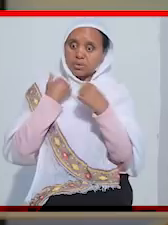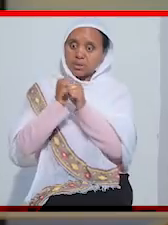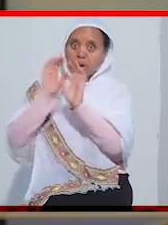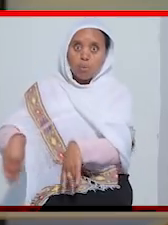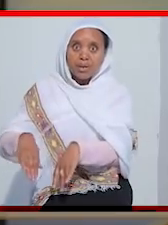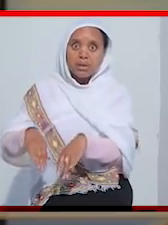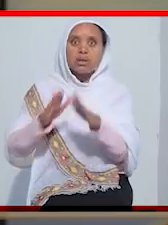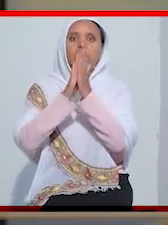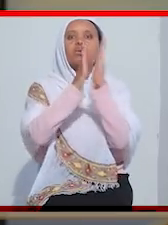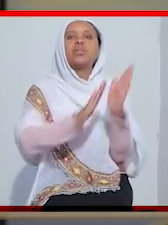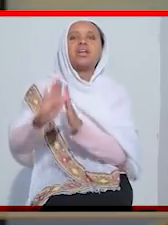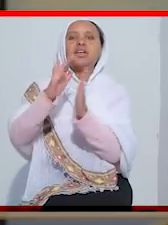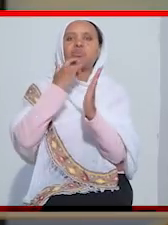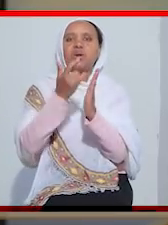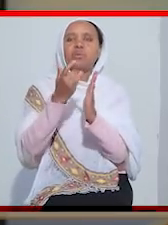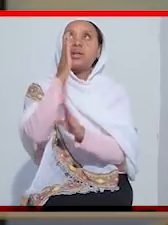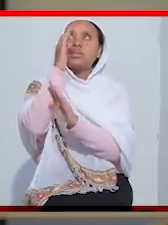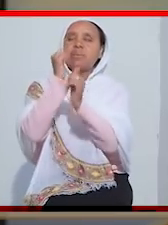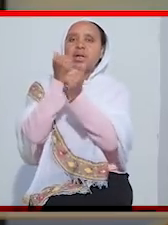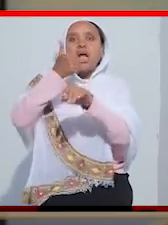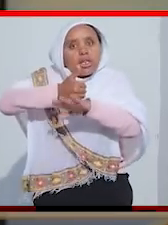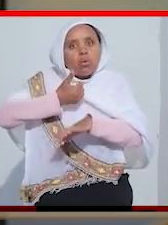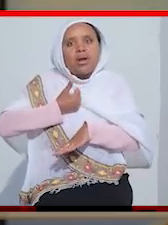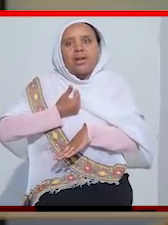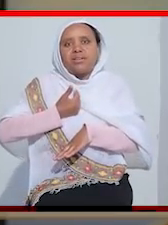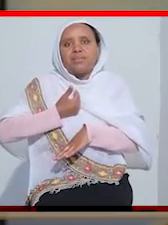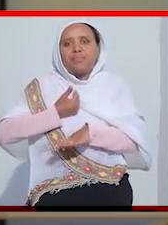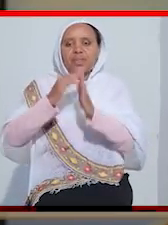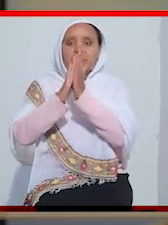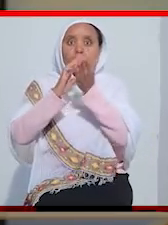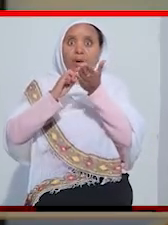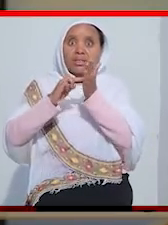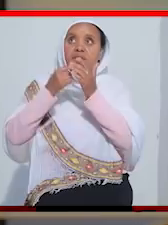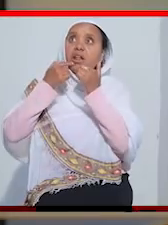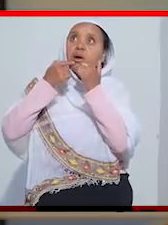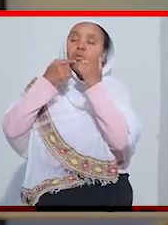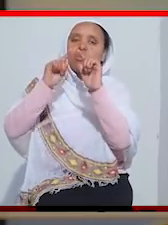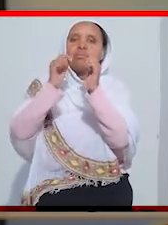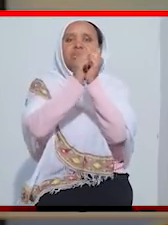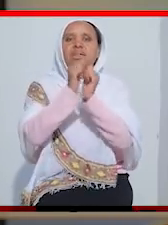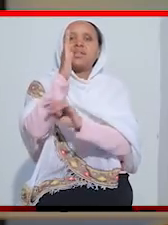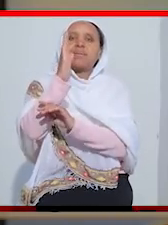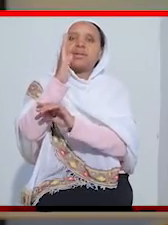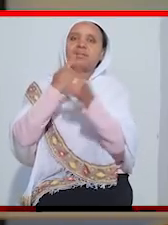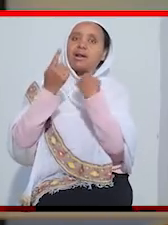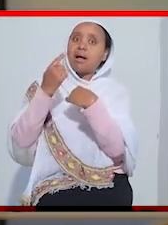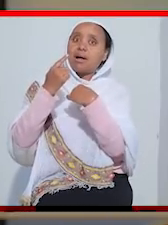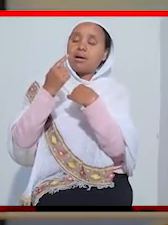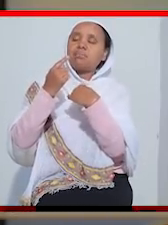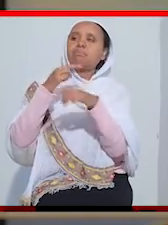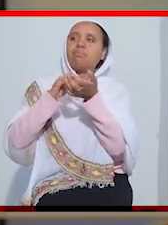ሥራ አቁምና ለጸሎት ተዘጋጅ። ይህንን ነው የሚናገር። ከእግዚአብሔር ጋር ቀጠሮ አለኝ። ጸሎት ማለት ተናግሮም ስለ እግዚአብሔር ነው